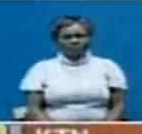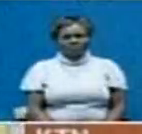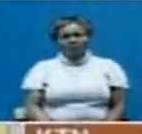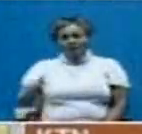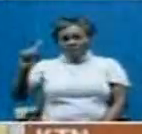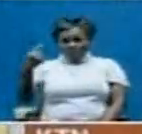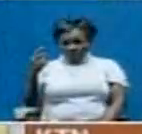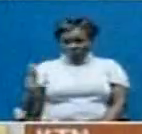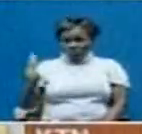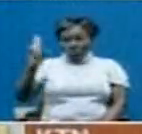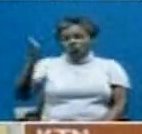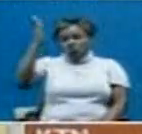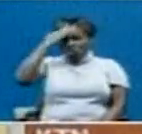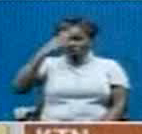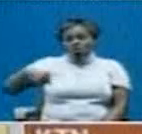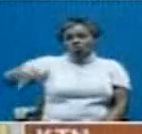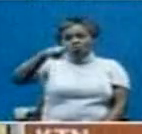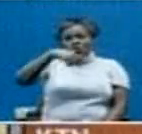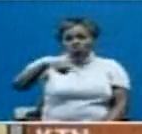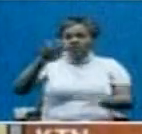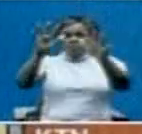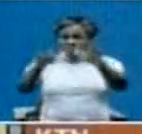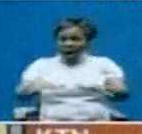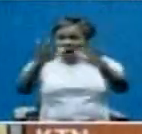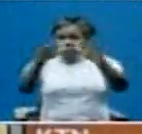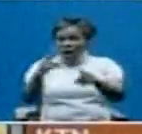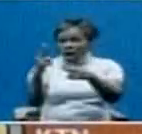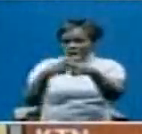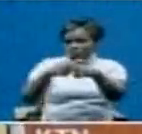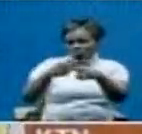Kwanza Uhuru ajue we are not cooling down any soon.